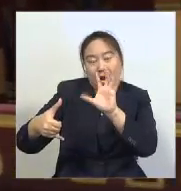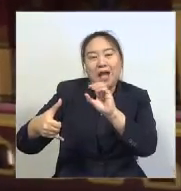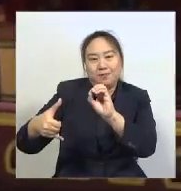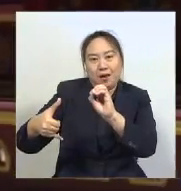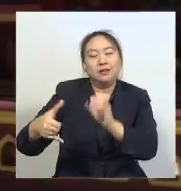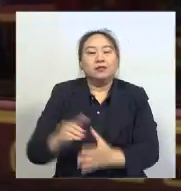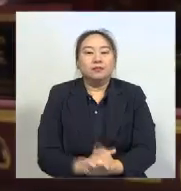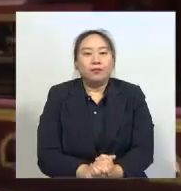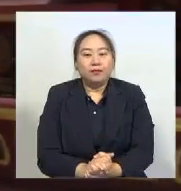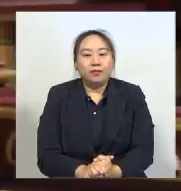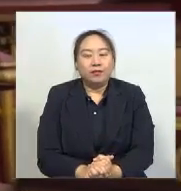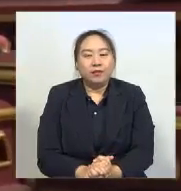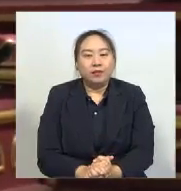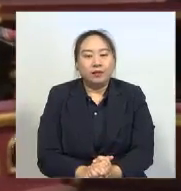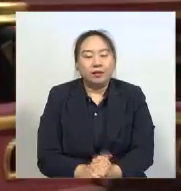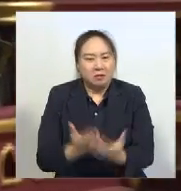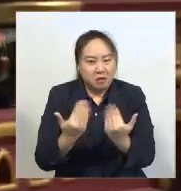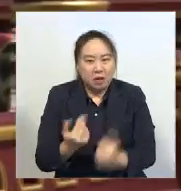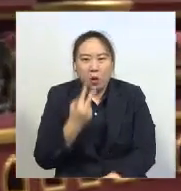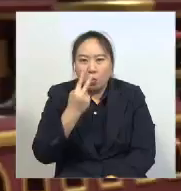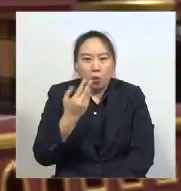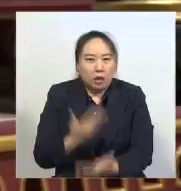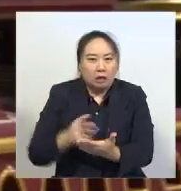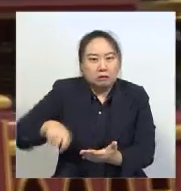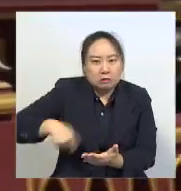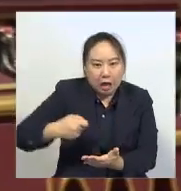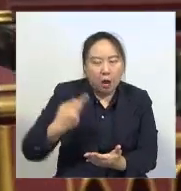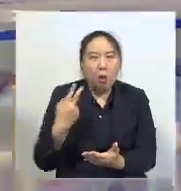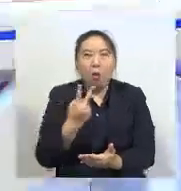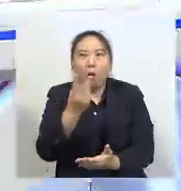โอ้โหเรียกว่าเป็น50บาทที่คุ้มค่ามากนะคะ สวยงามมากๆนะคะ